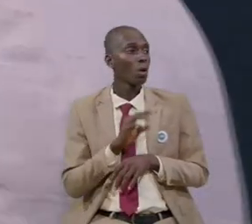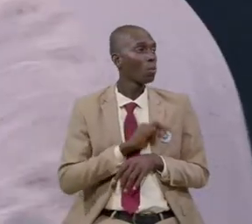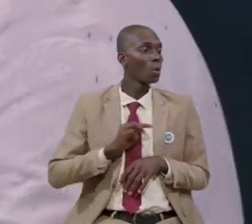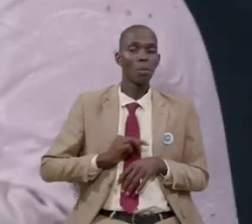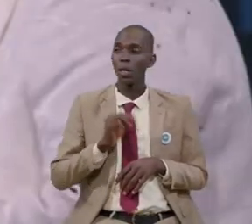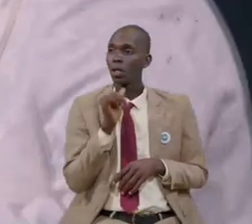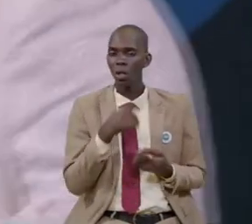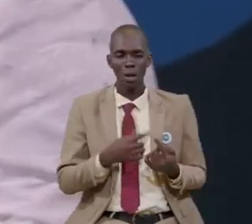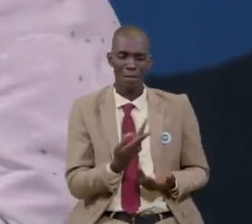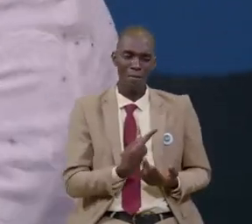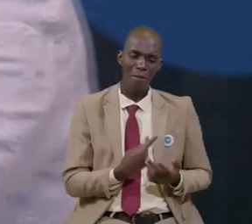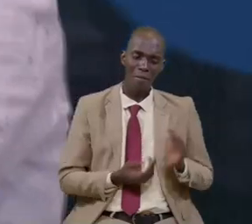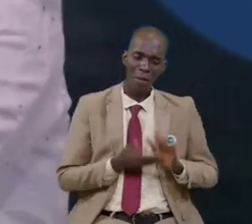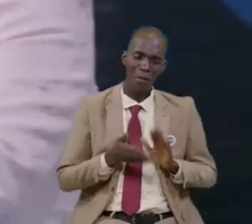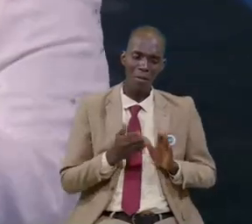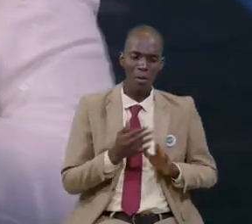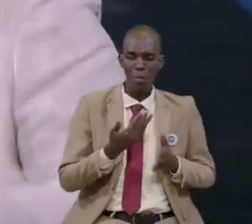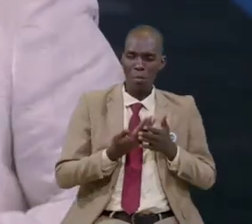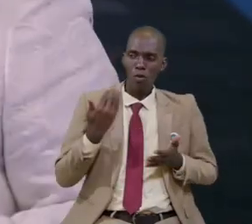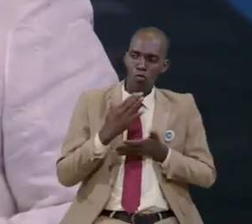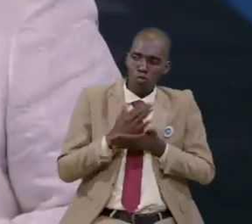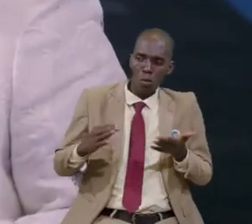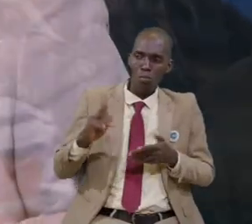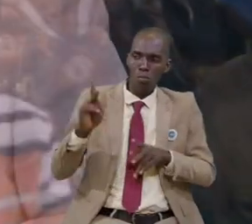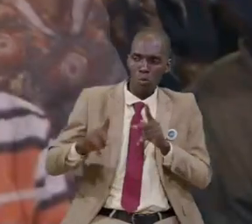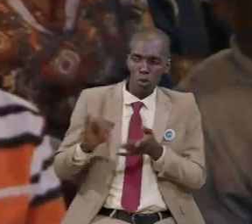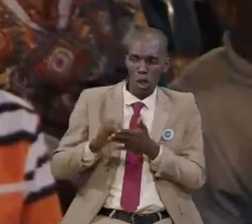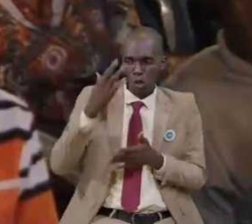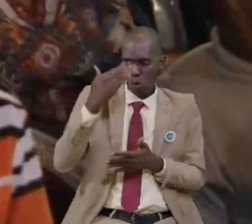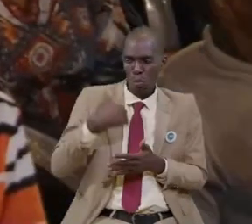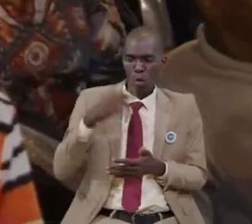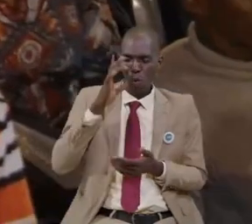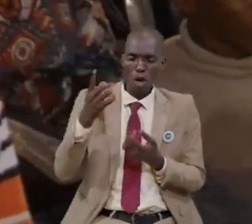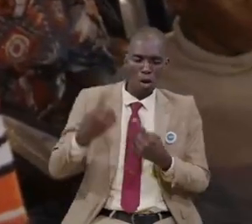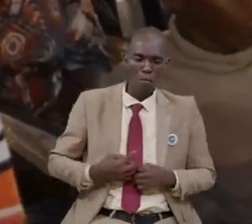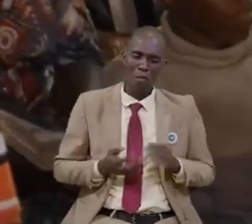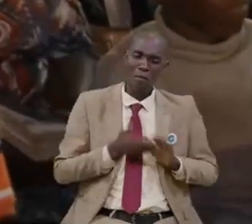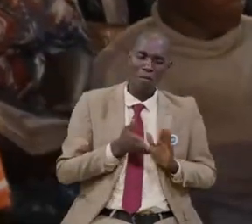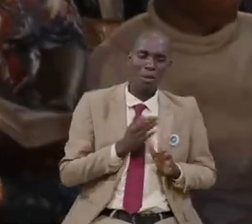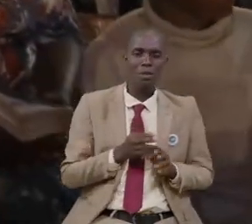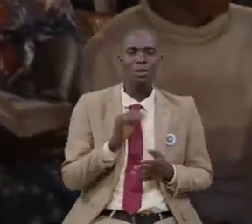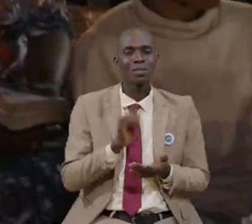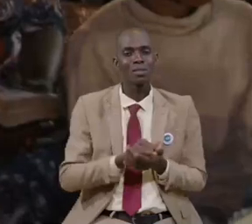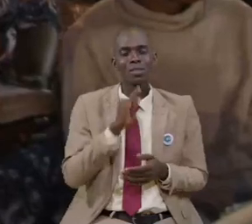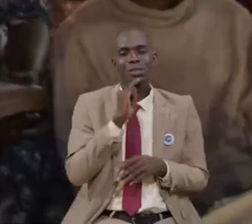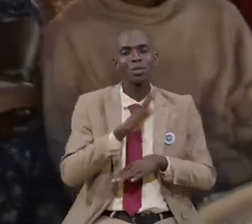pas là. Faisons cela rapidement jusqu'à avant que les membres de mon église viennent. Cela, tu es un